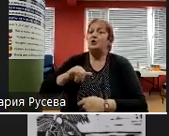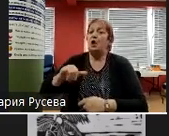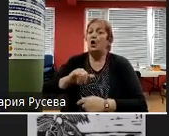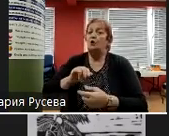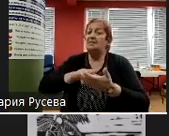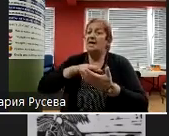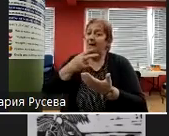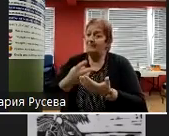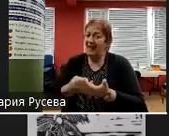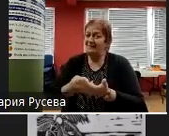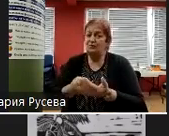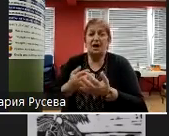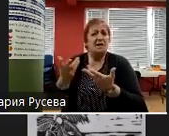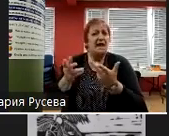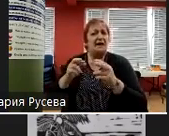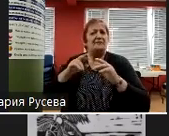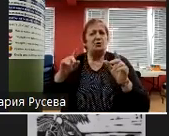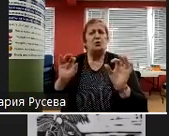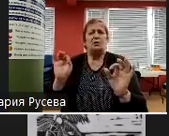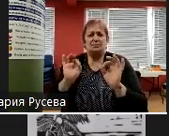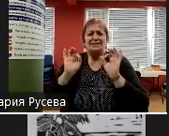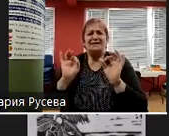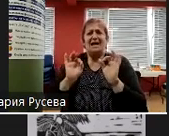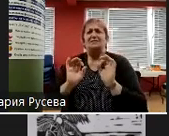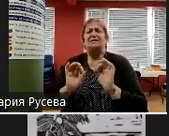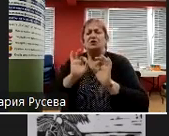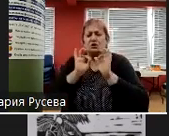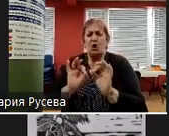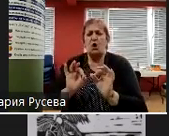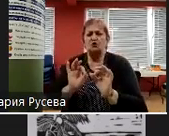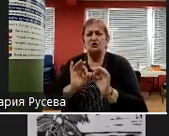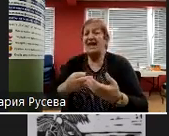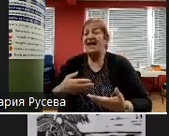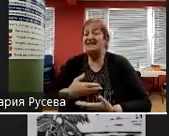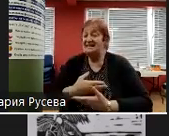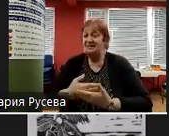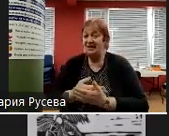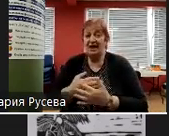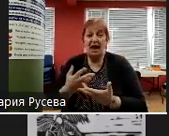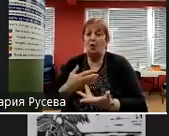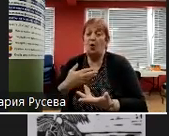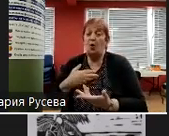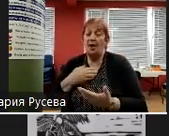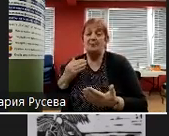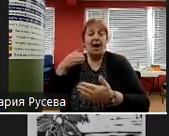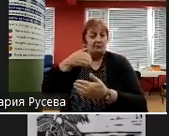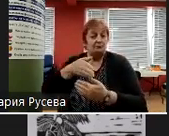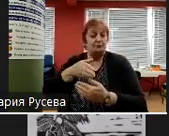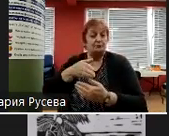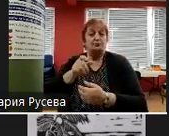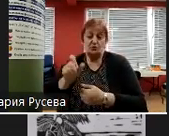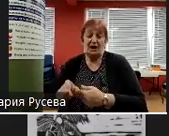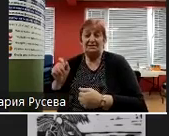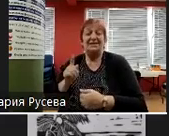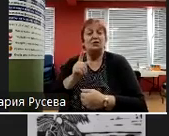жестомимичен превод, някакви други специфични, конкретни изисквания, ако имат участниците, но